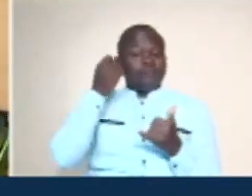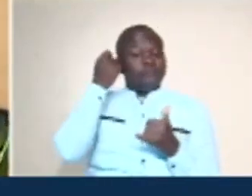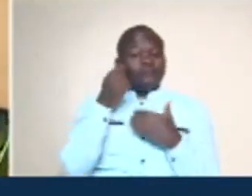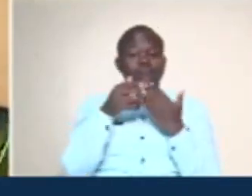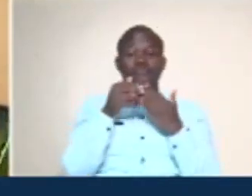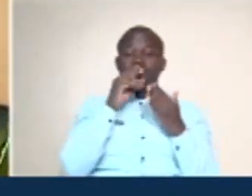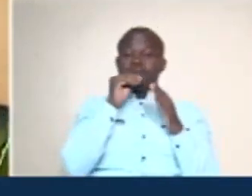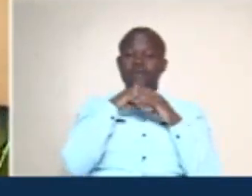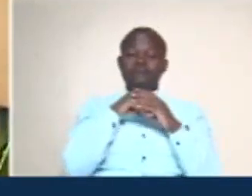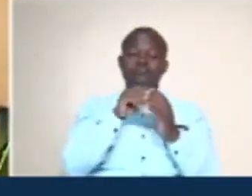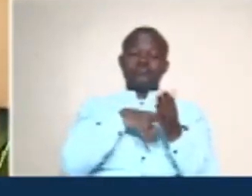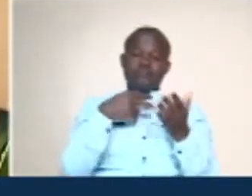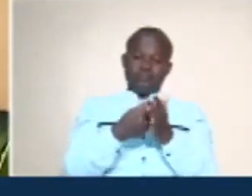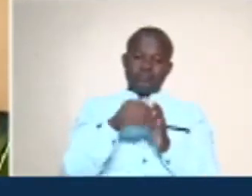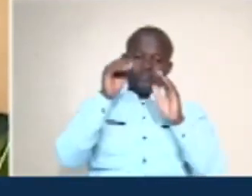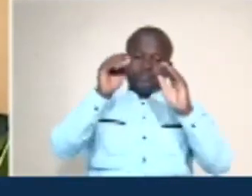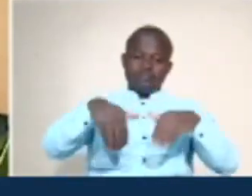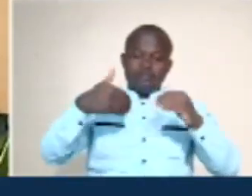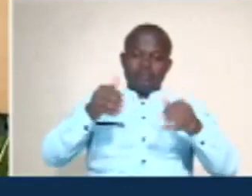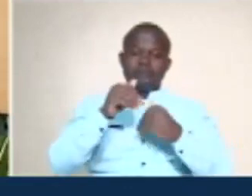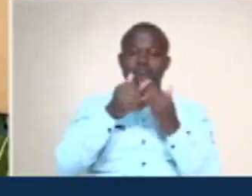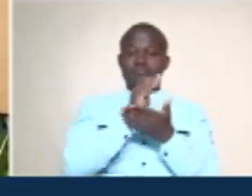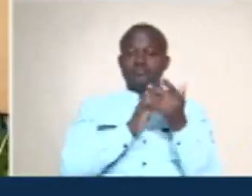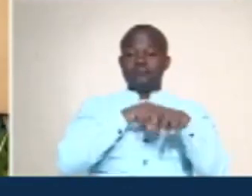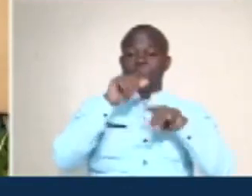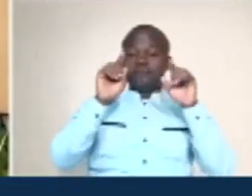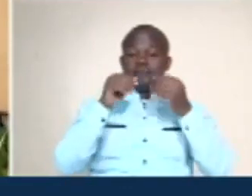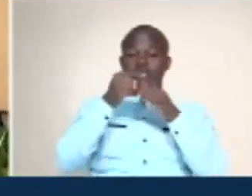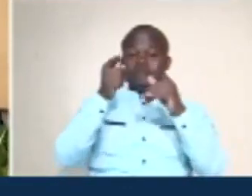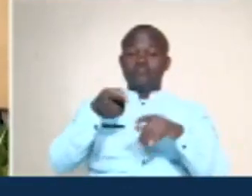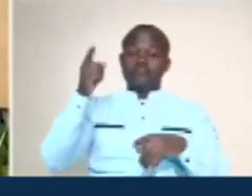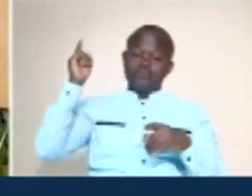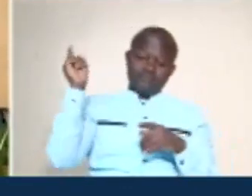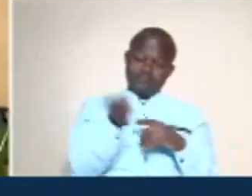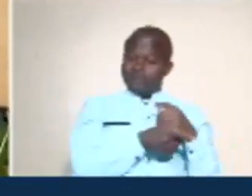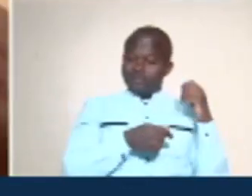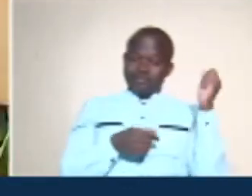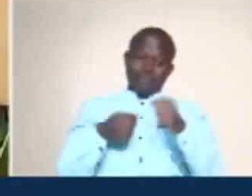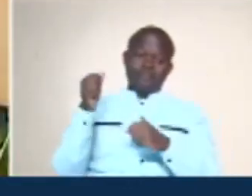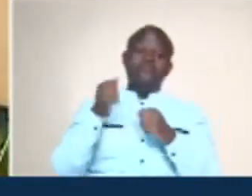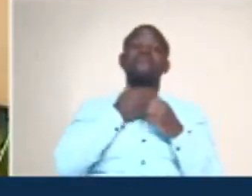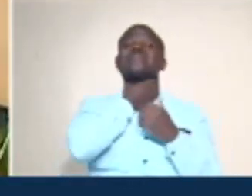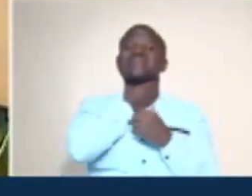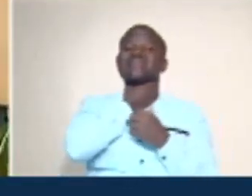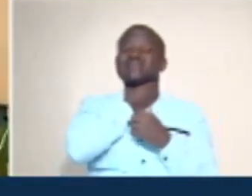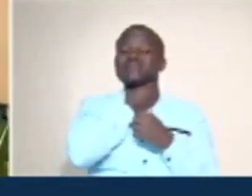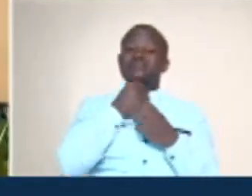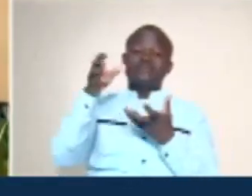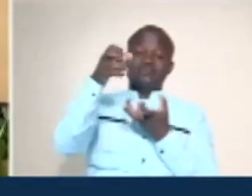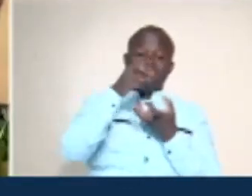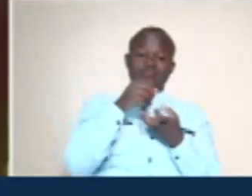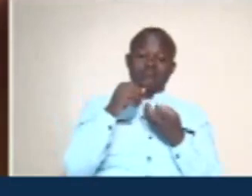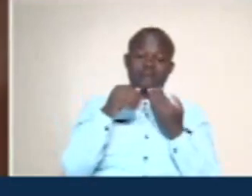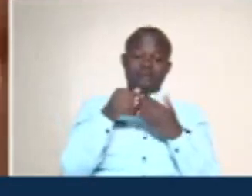ngo naraneshejwe nyine barahinga, rimwe na rimwe bakanasangamo bakanankubita, ntejo ubundi banigiye mu gipimo ndimo soroma ikawa